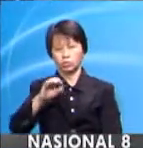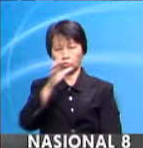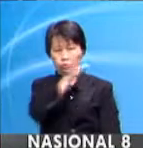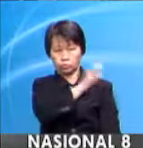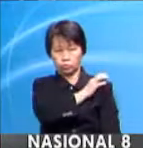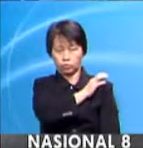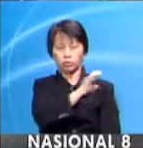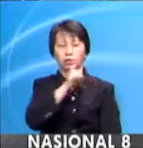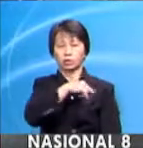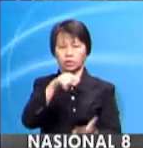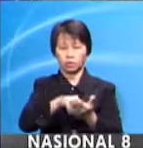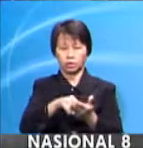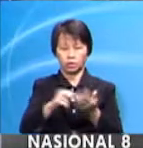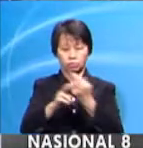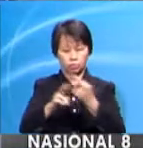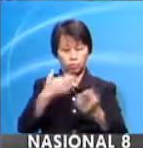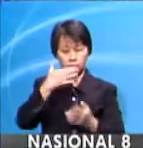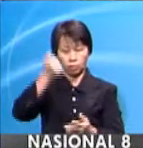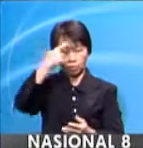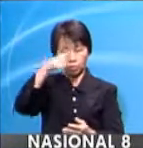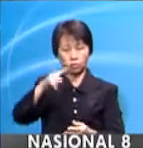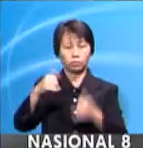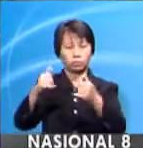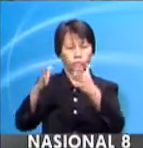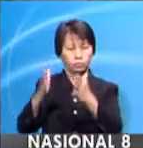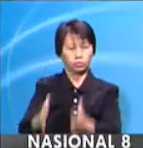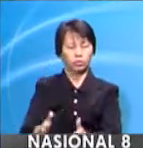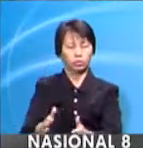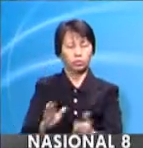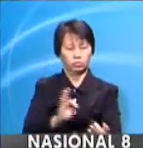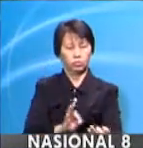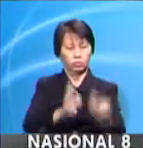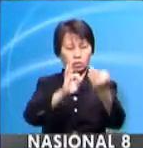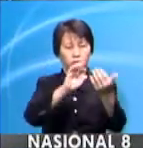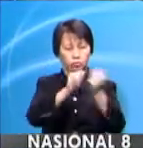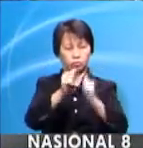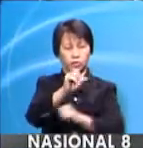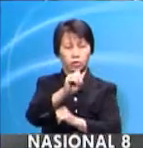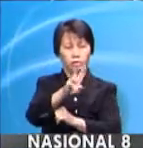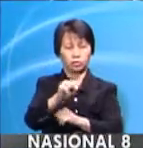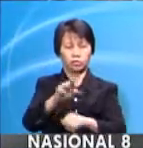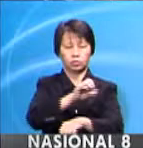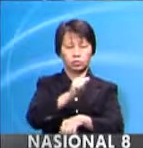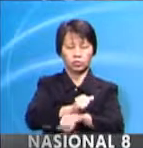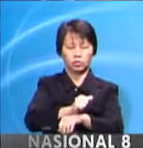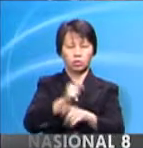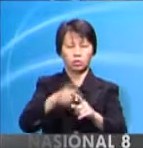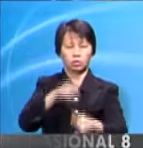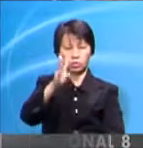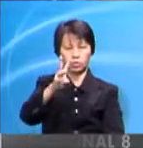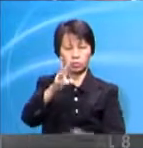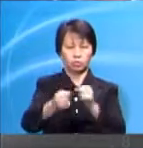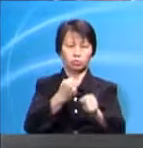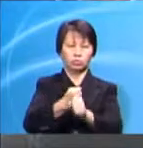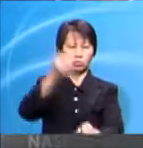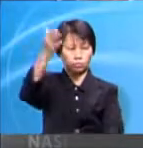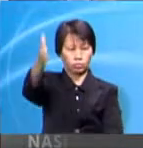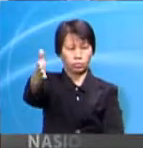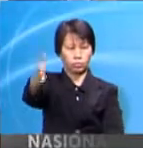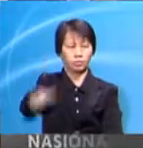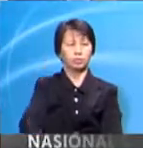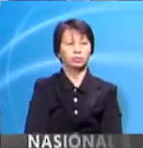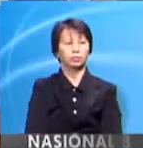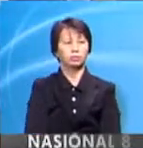ini merupakan persediaan terbaik buat anak-anak buahnya menghadapi sukan si Singapura Jun tahun hadapan.